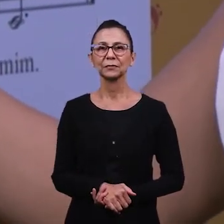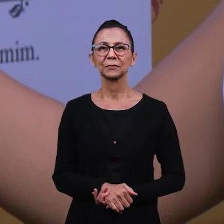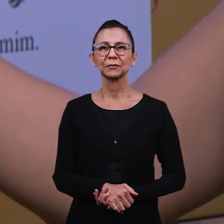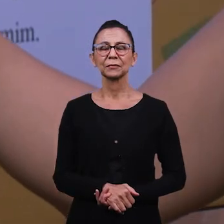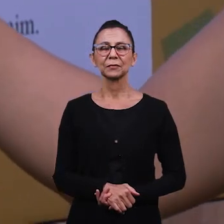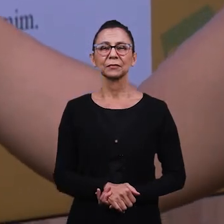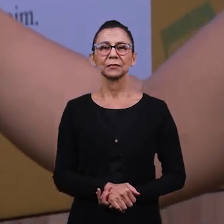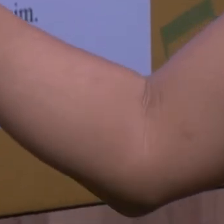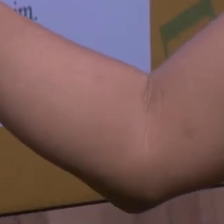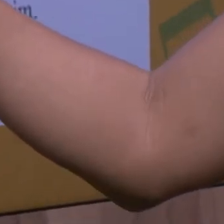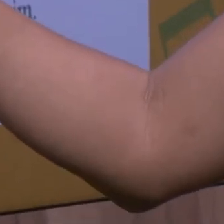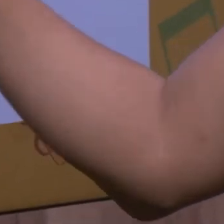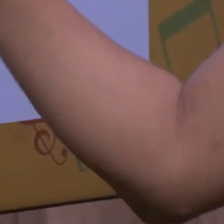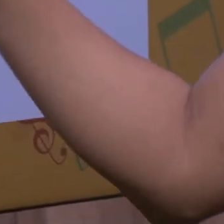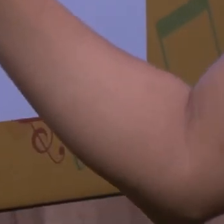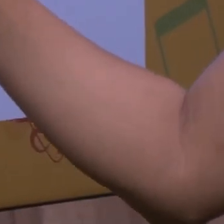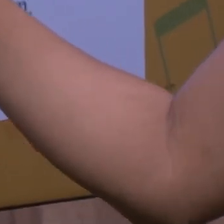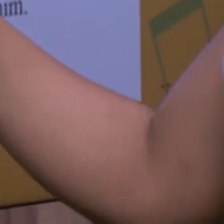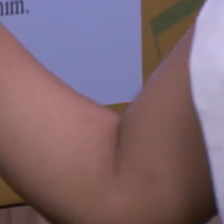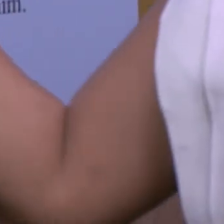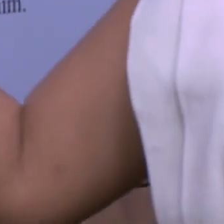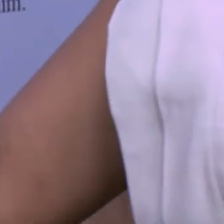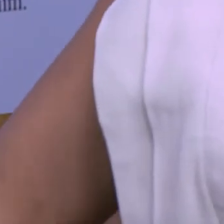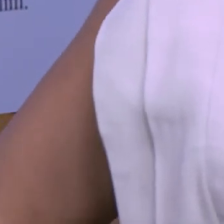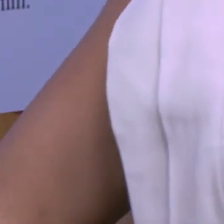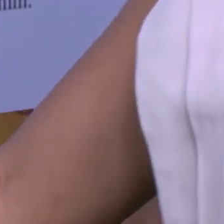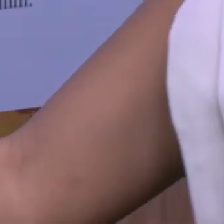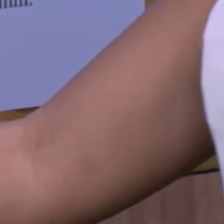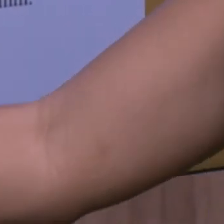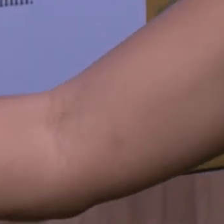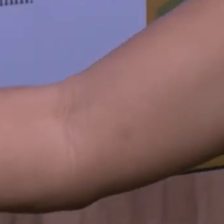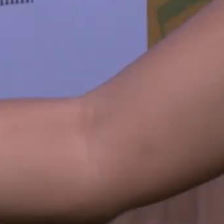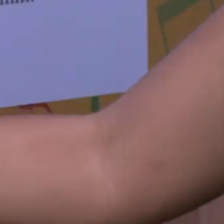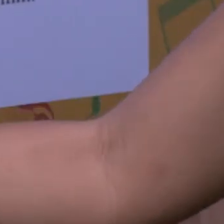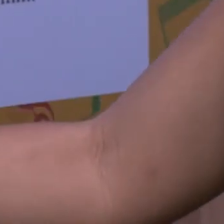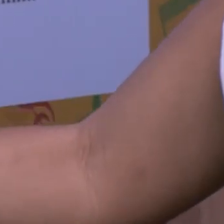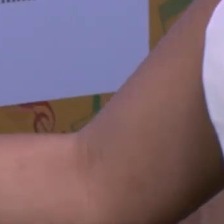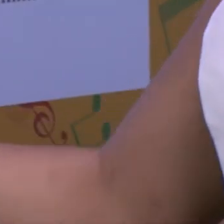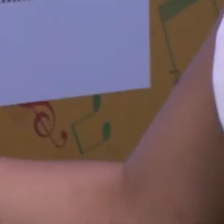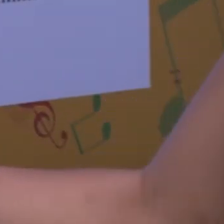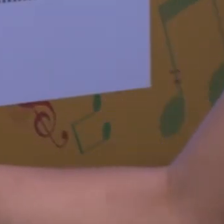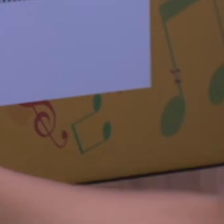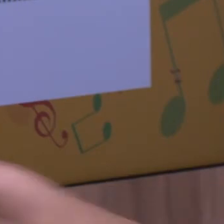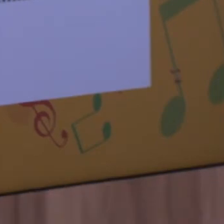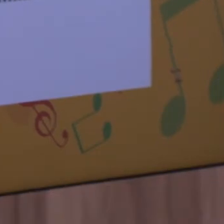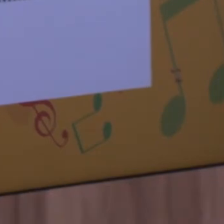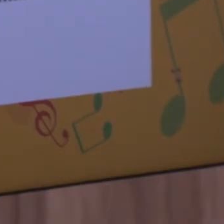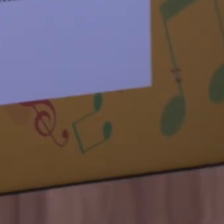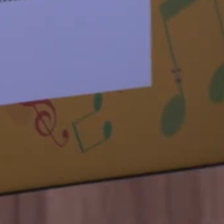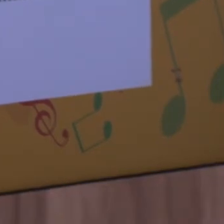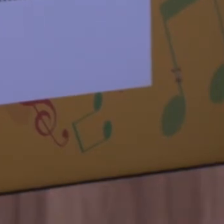2. Ré, mi, fa, mi, La case case 2. 2. Ré,